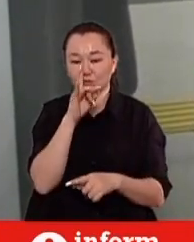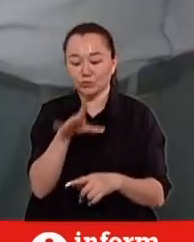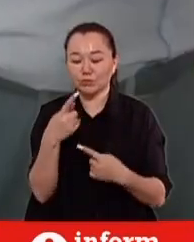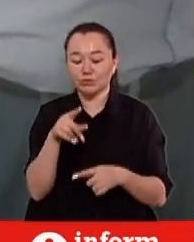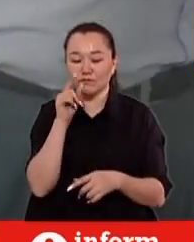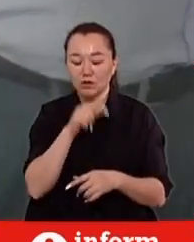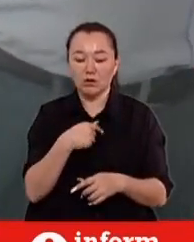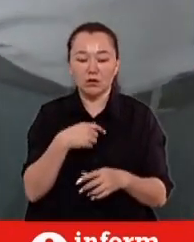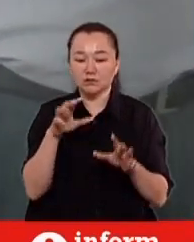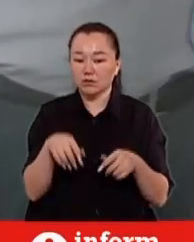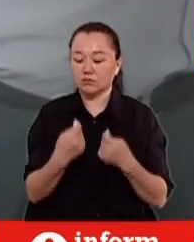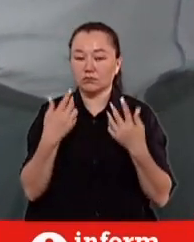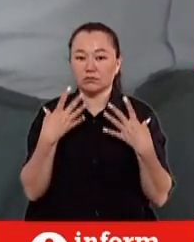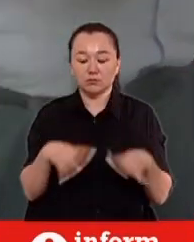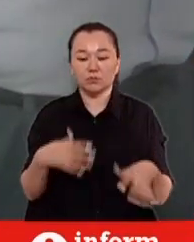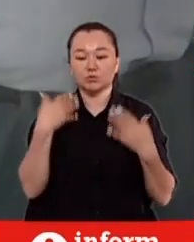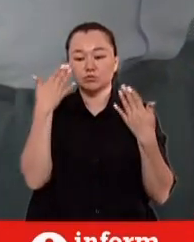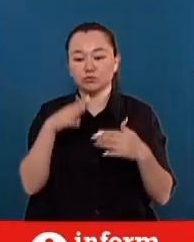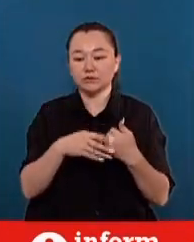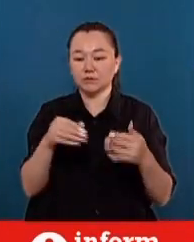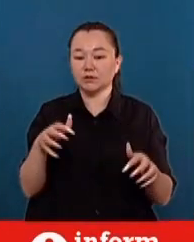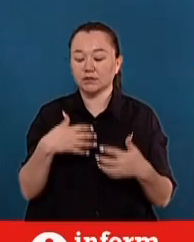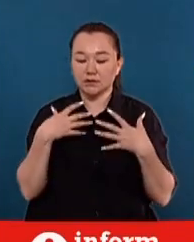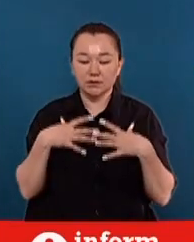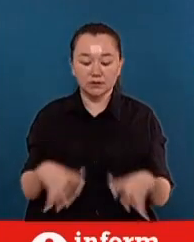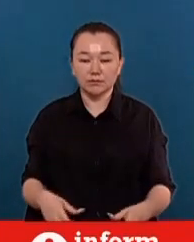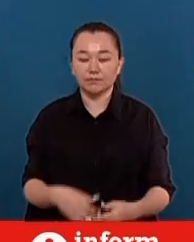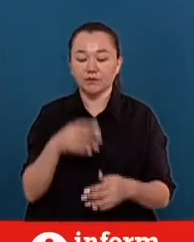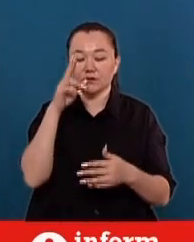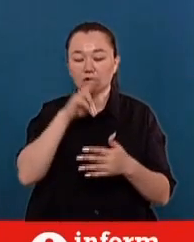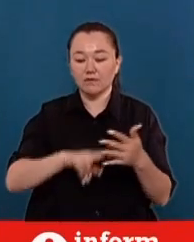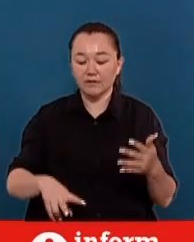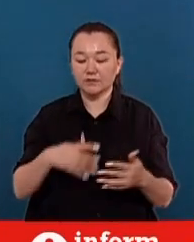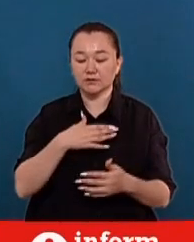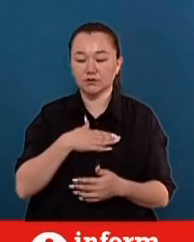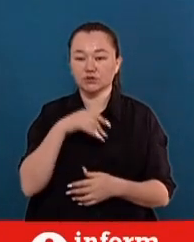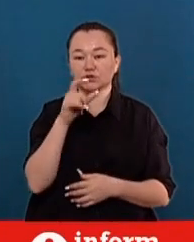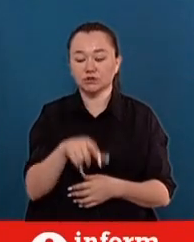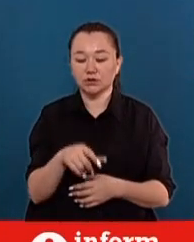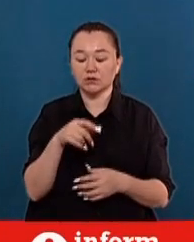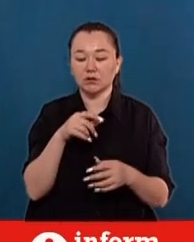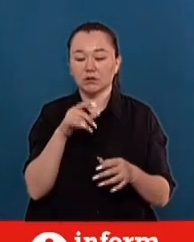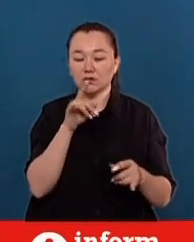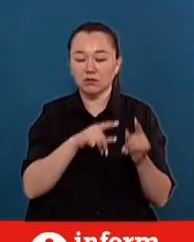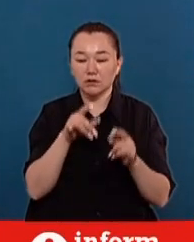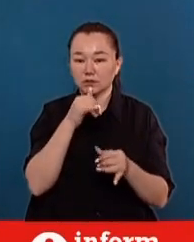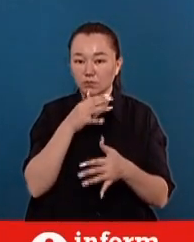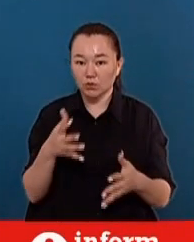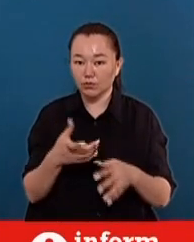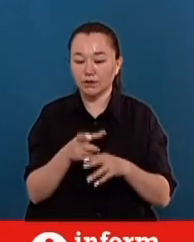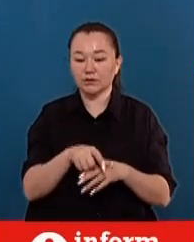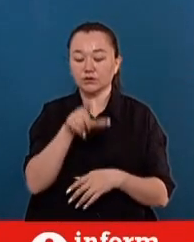бармадым, ешкімнің жерін тартып алмадым дейді. Сенімхат бойынша мен қазақтың басын көлемдіре алмаймын. Оған